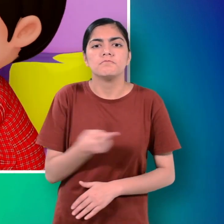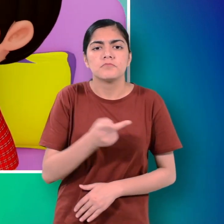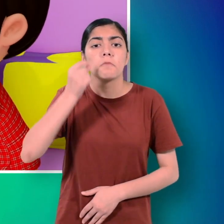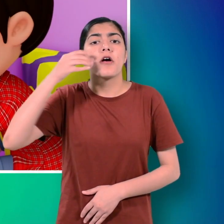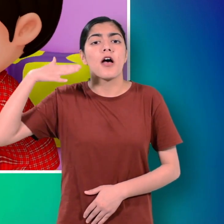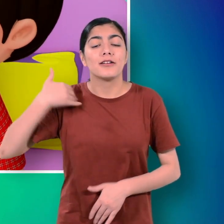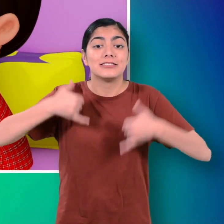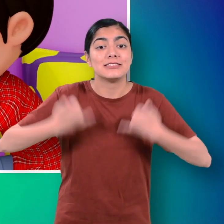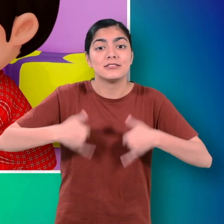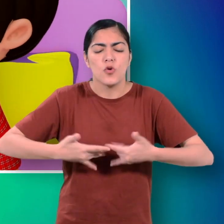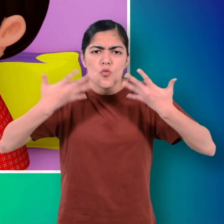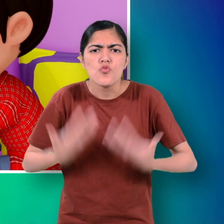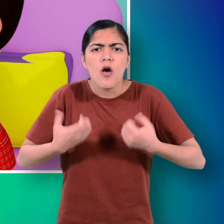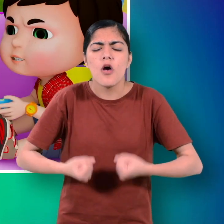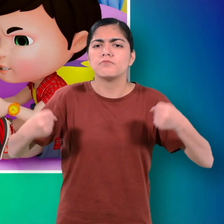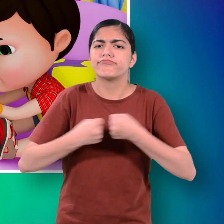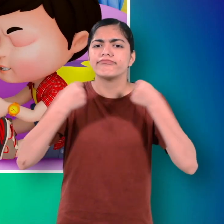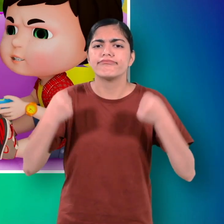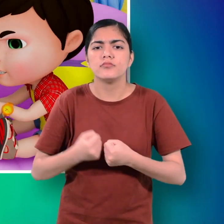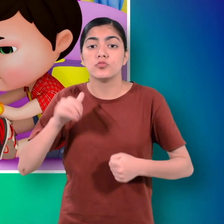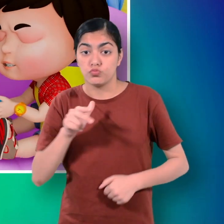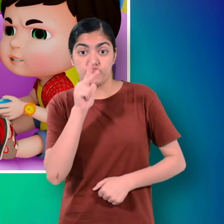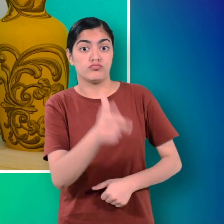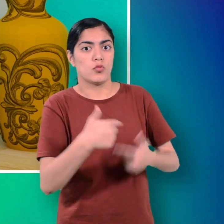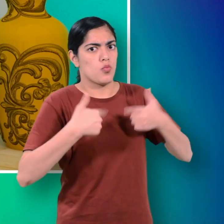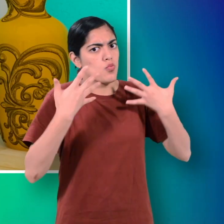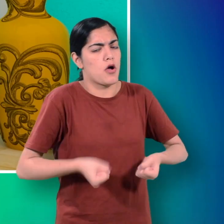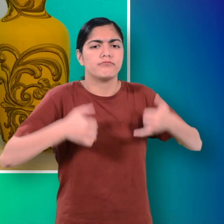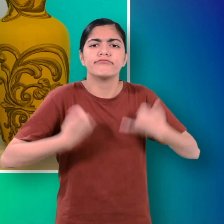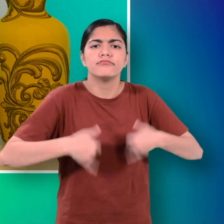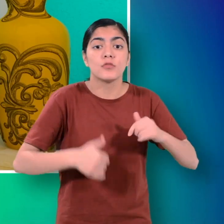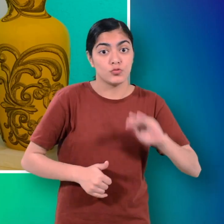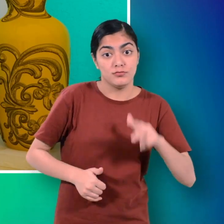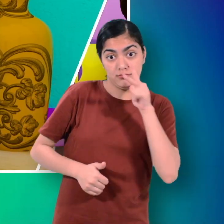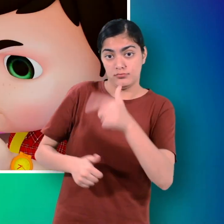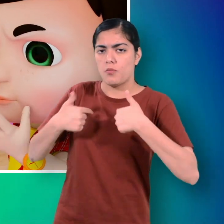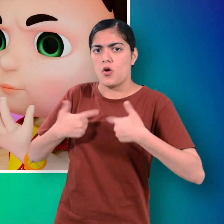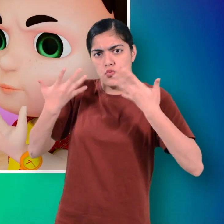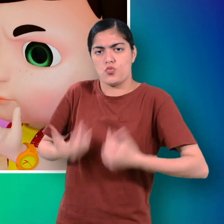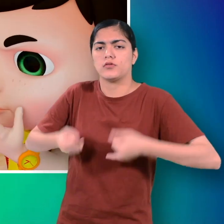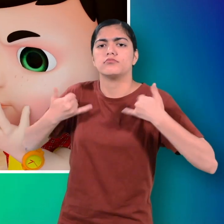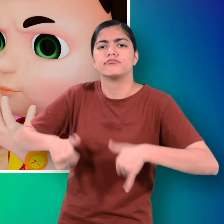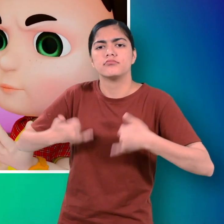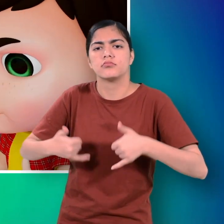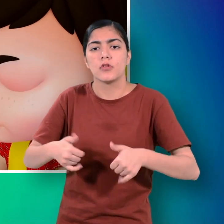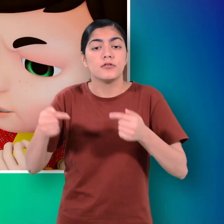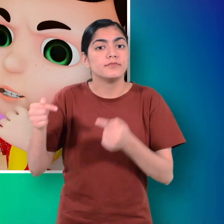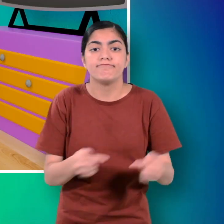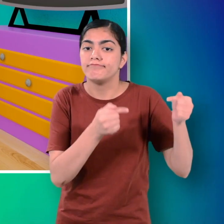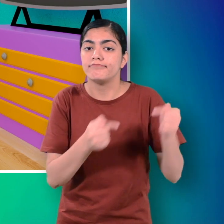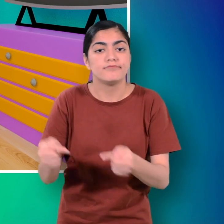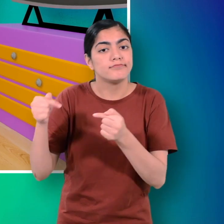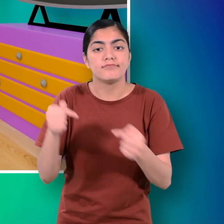चुन्नू मुन्नू थे दो भाई, वीडियो गेम पे हुई लड़ाई। चुन्नू बोला मैं खेलूंगा, मुन्नू बोला मैं